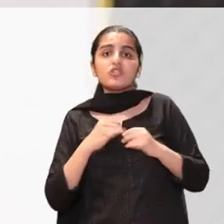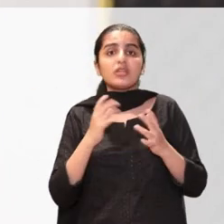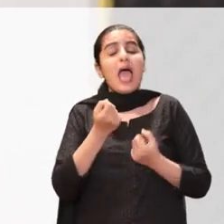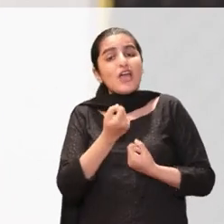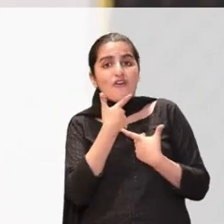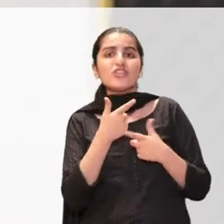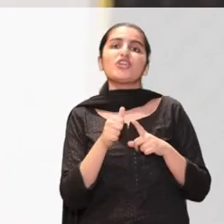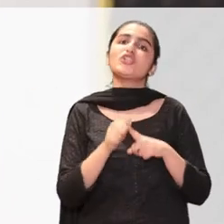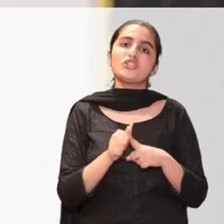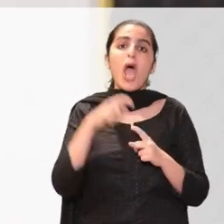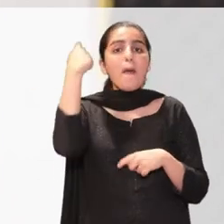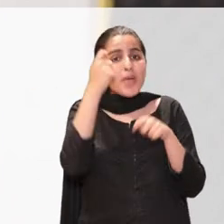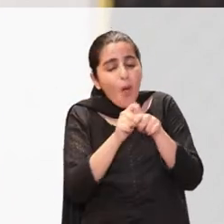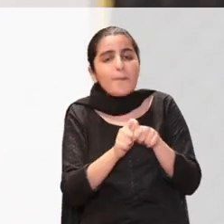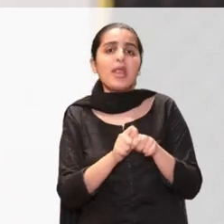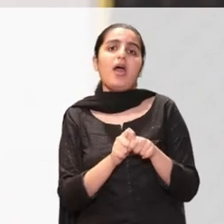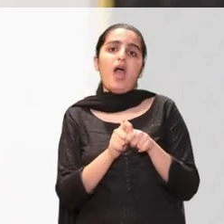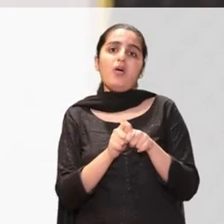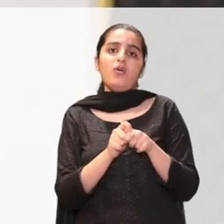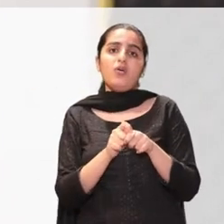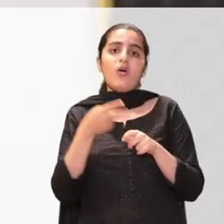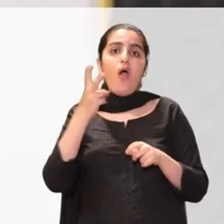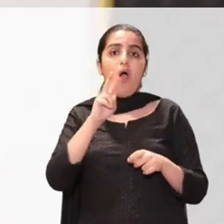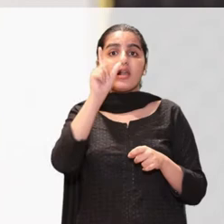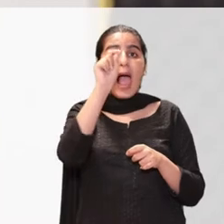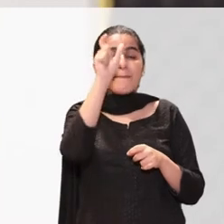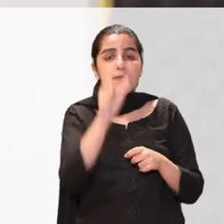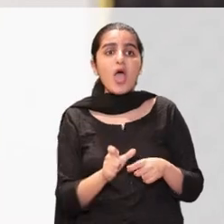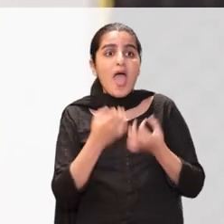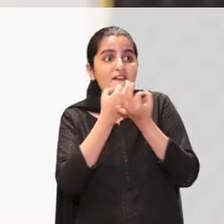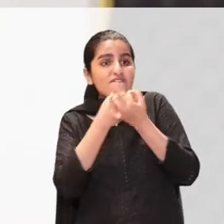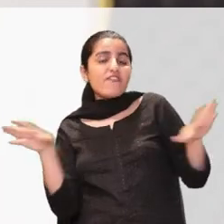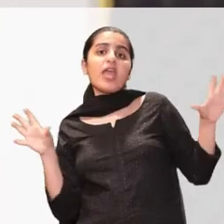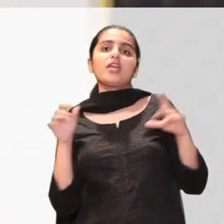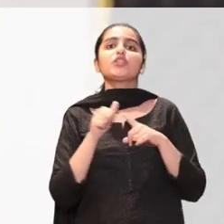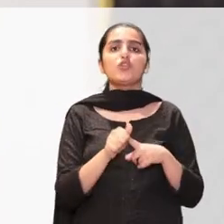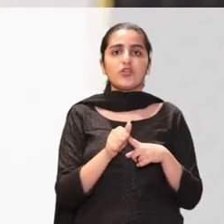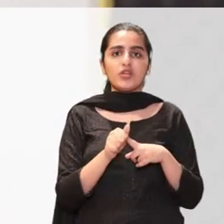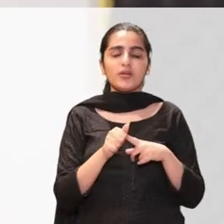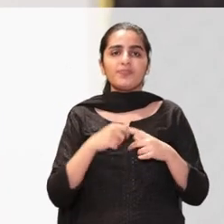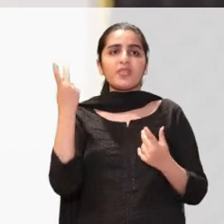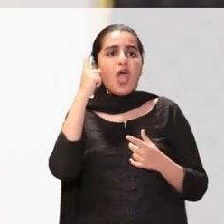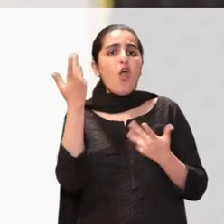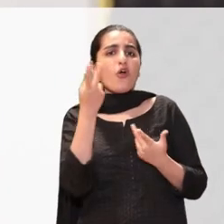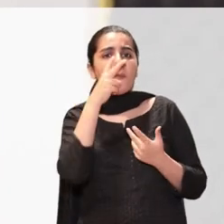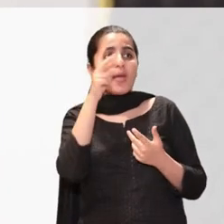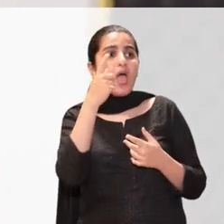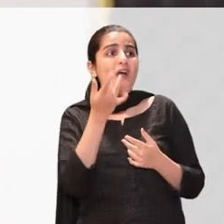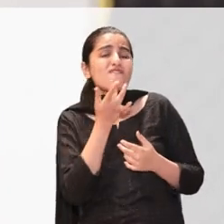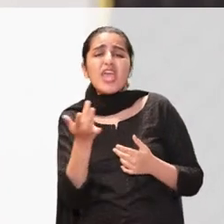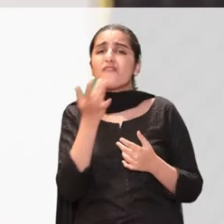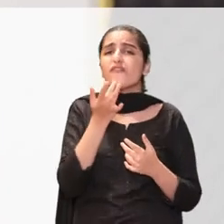फेंकना बनाएं फिर स्पेशली फेसबुक पर जो अ बहुत ज्यादा लोग यूज करते हैं नॉर्मली इस पर होता है कि आप लग रहे होते हैं अश्लील आप नहीं होते